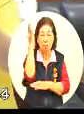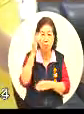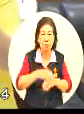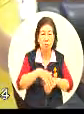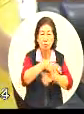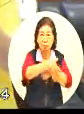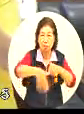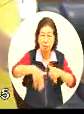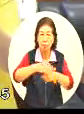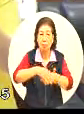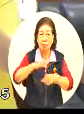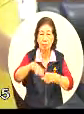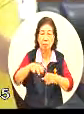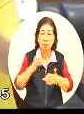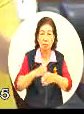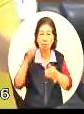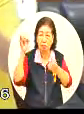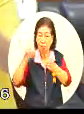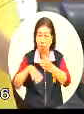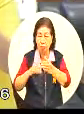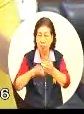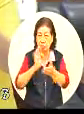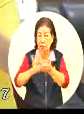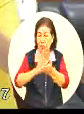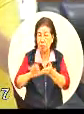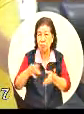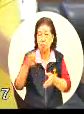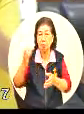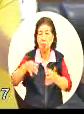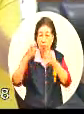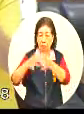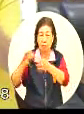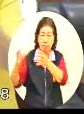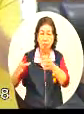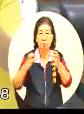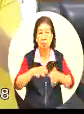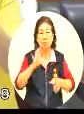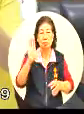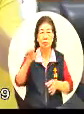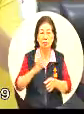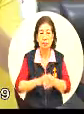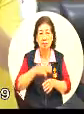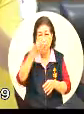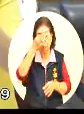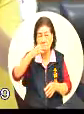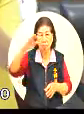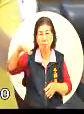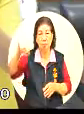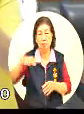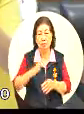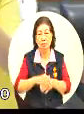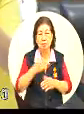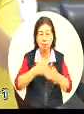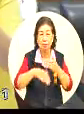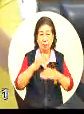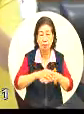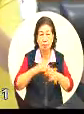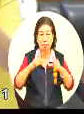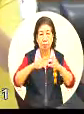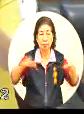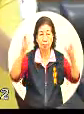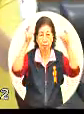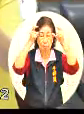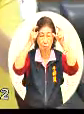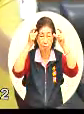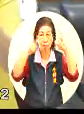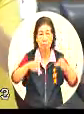我们凤山投注非常多的经费去建设，所以红双海山喜宫哦，成为我们大高雄